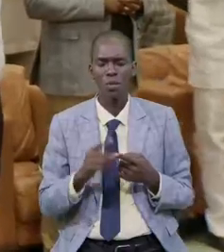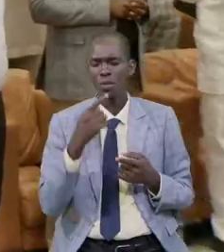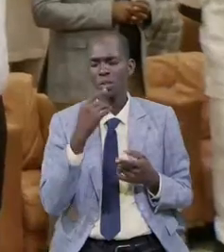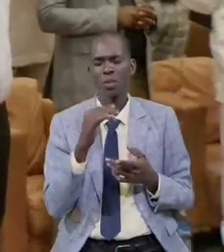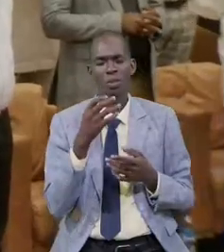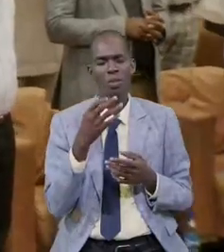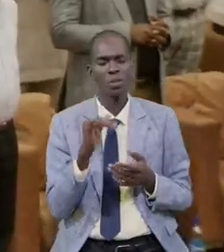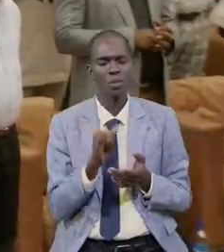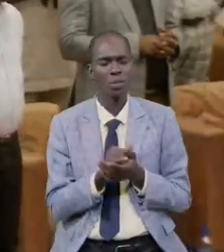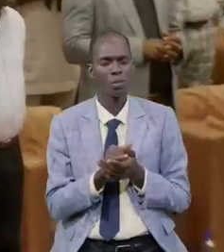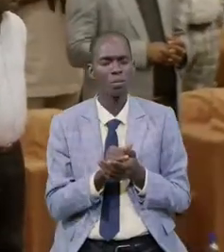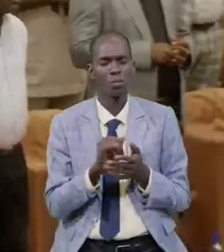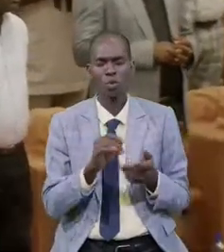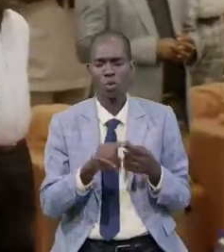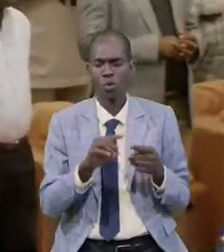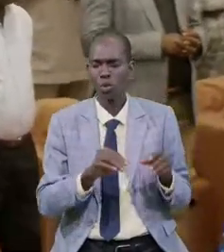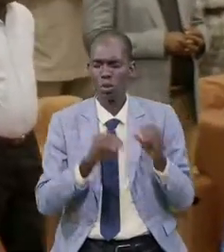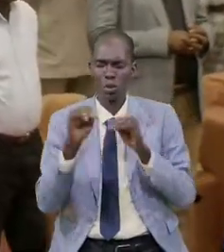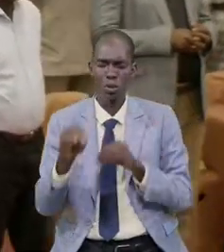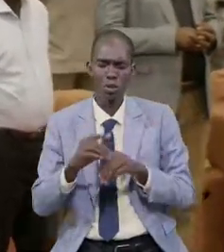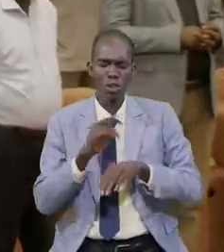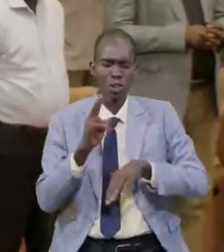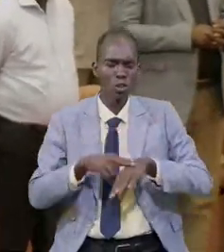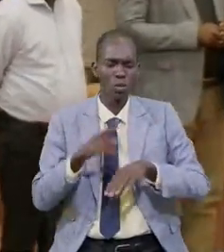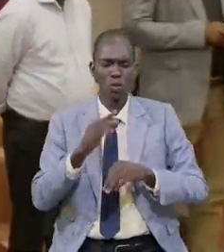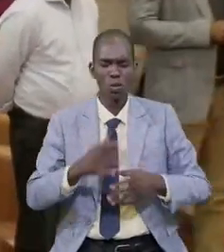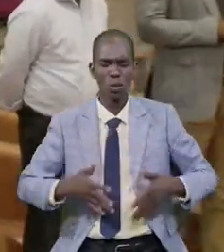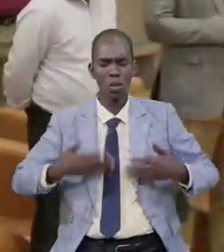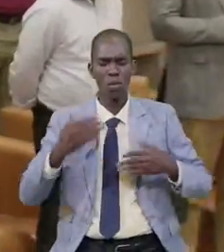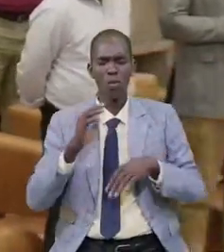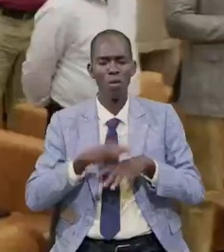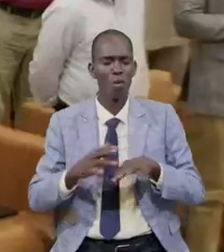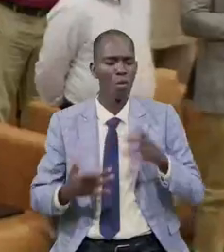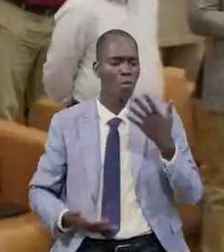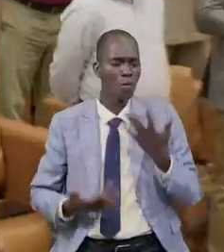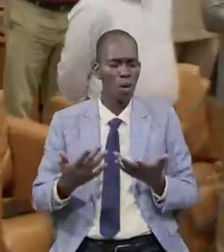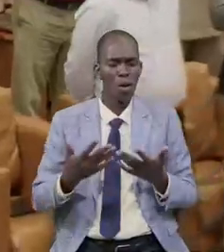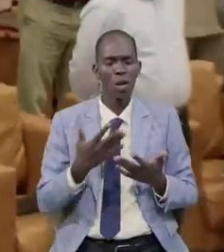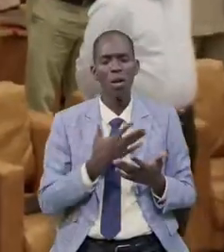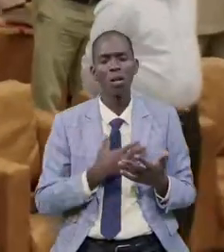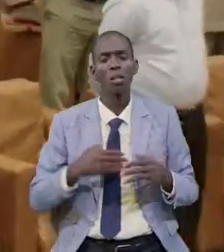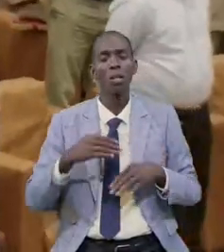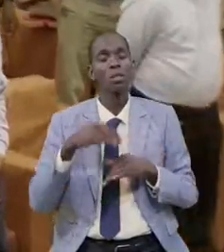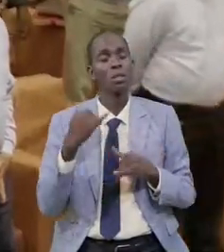d'enflammer le cou de la gêne et que finalement